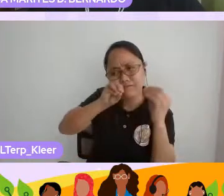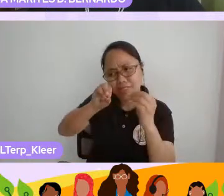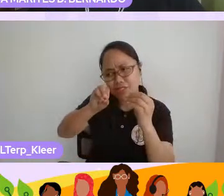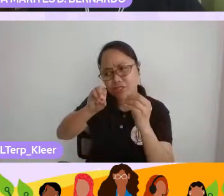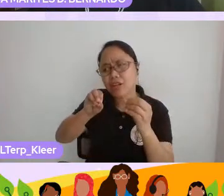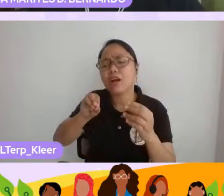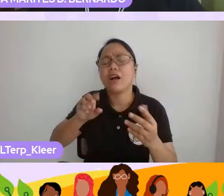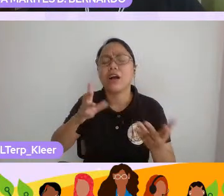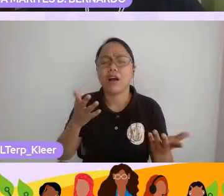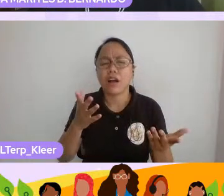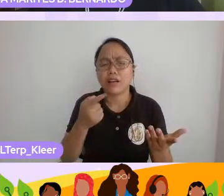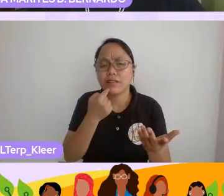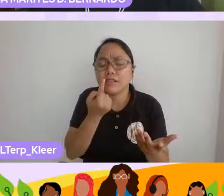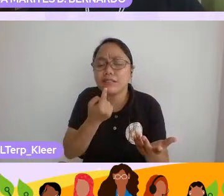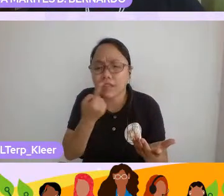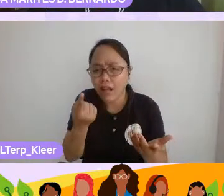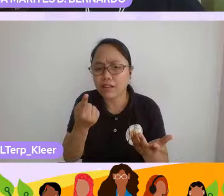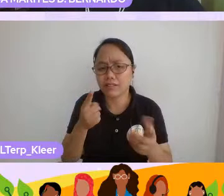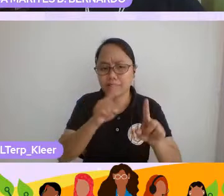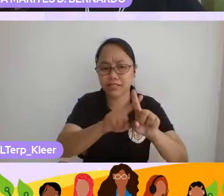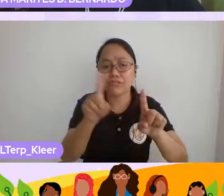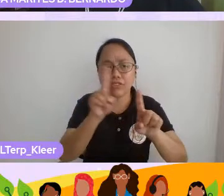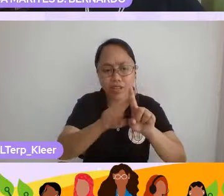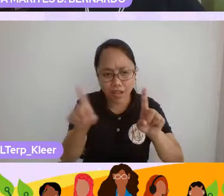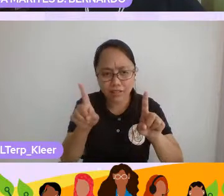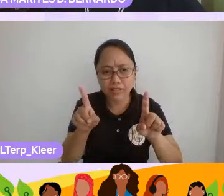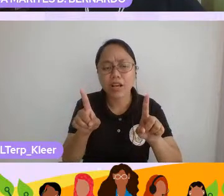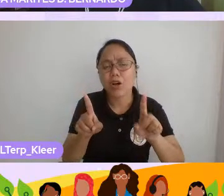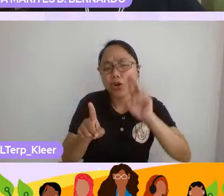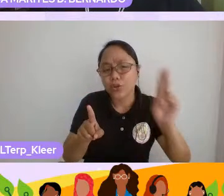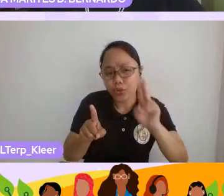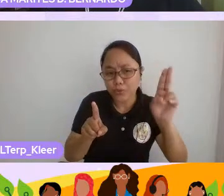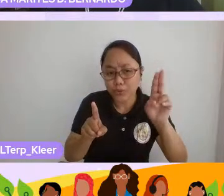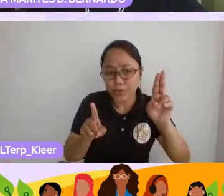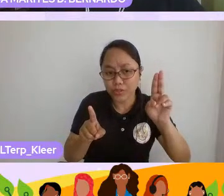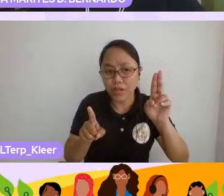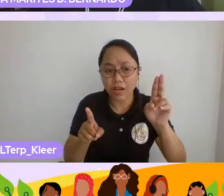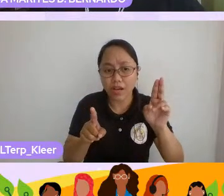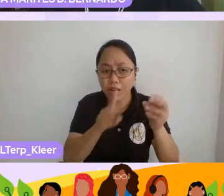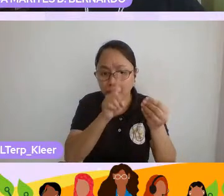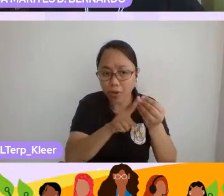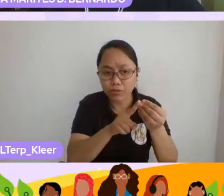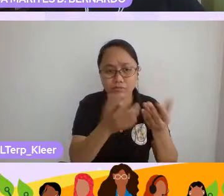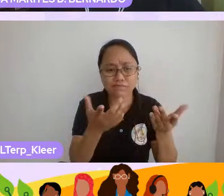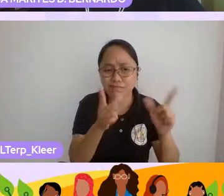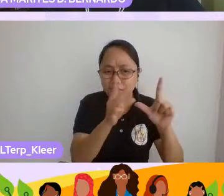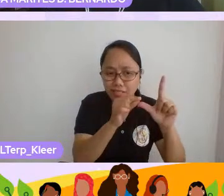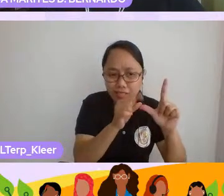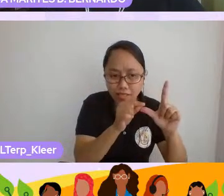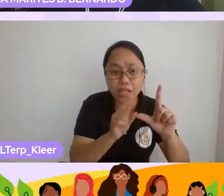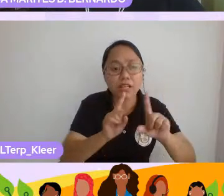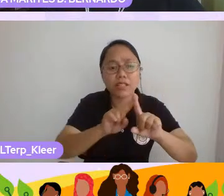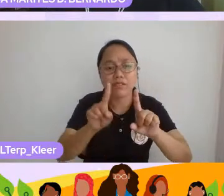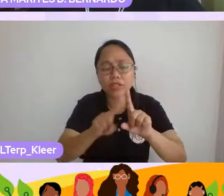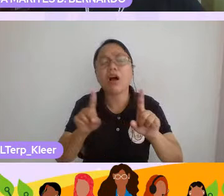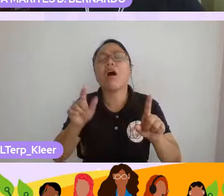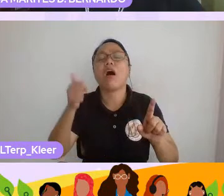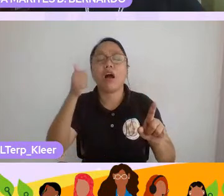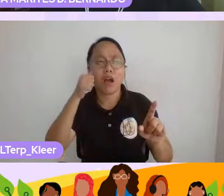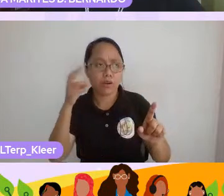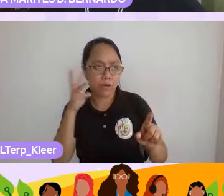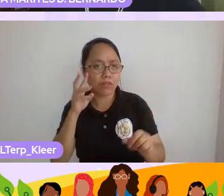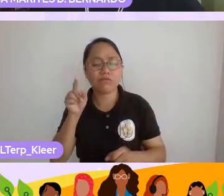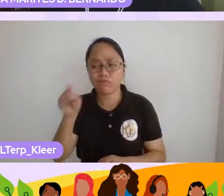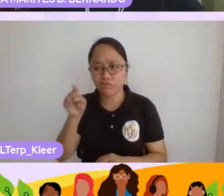niya, dapat matulungan kayo kung paano ito gawin. Pero hindi ko po kasi alam kung sa TESDA po ba ito or TESDA